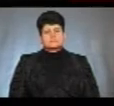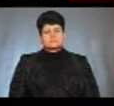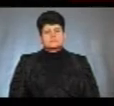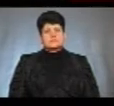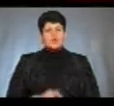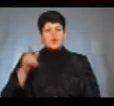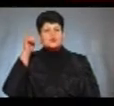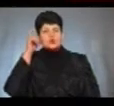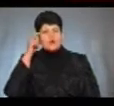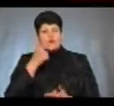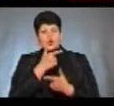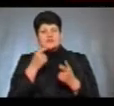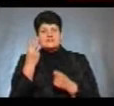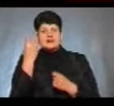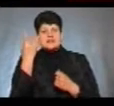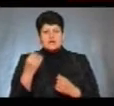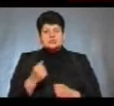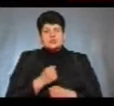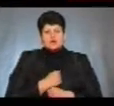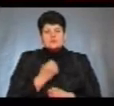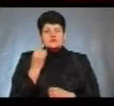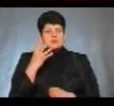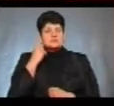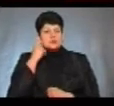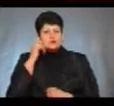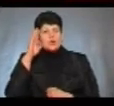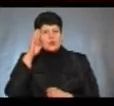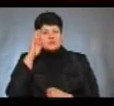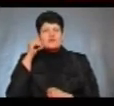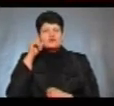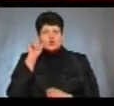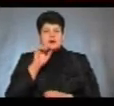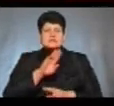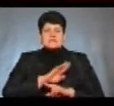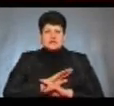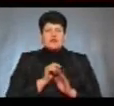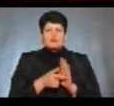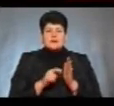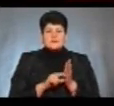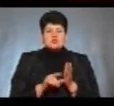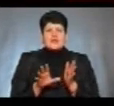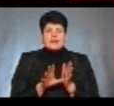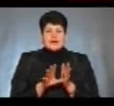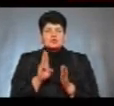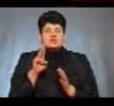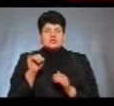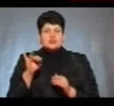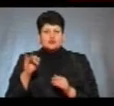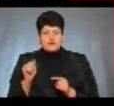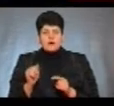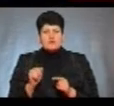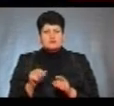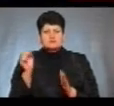У Чортковій оголосили два дні жалоби за 14-річним хлопцем, який вчора загинув у приміщенні електрощитової від ураження